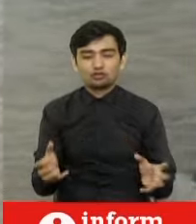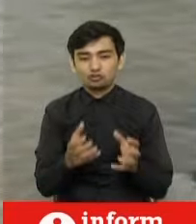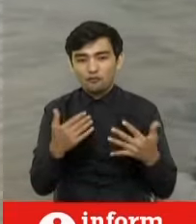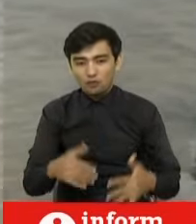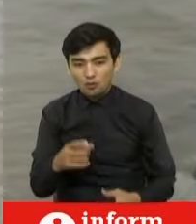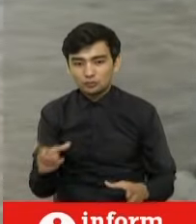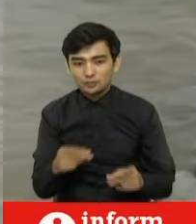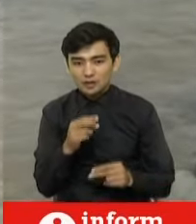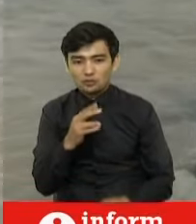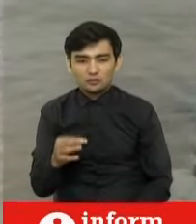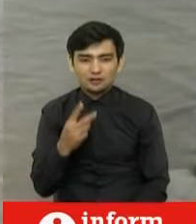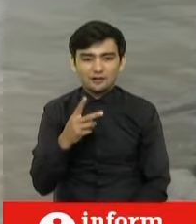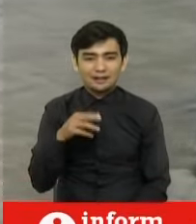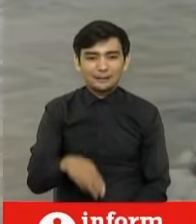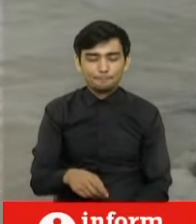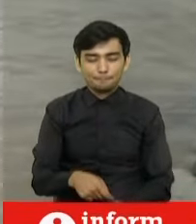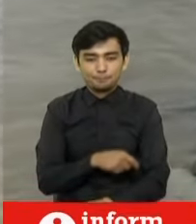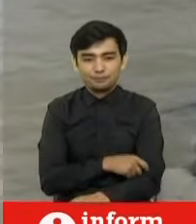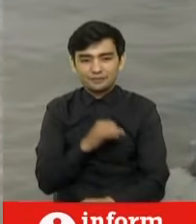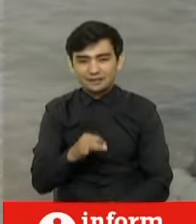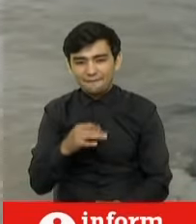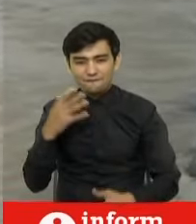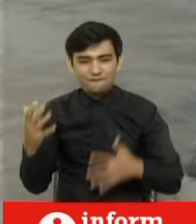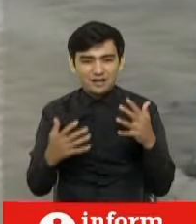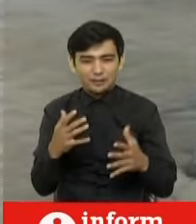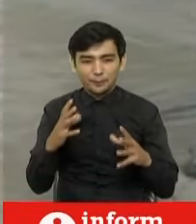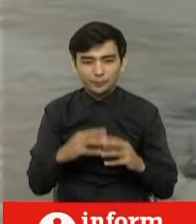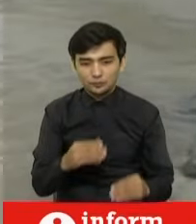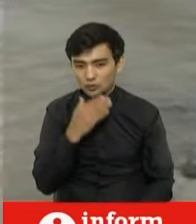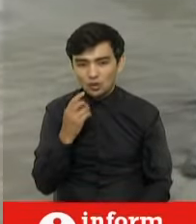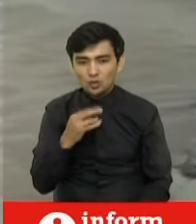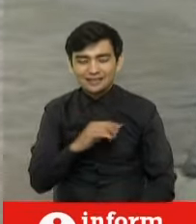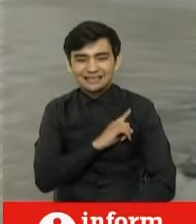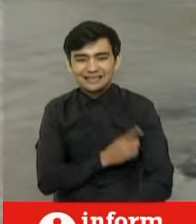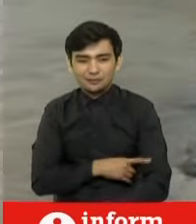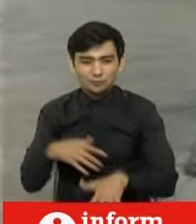протяженности 2 километров. Ветер не стих, но сильных волн уже нет.